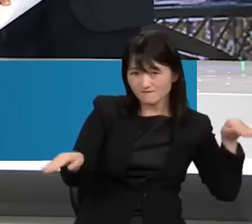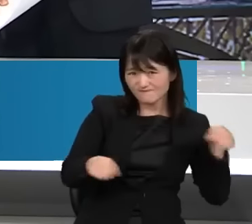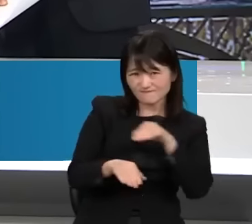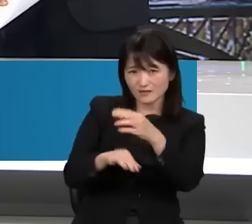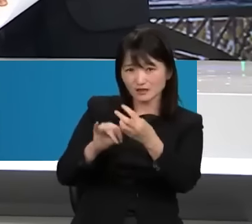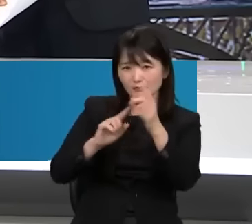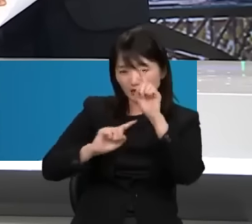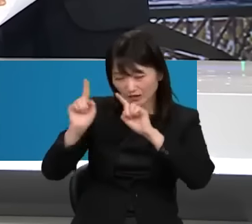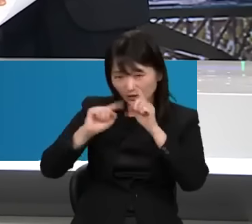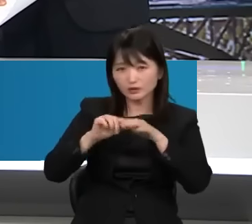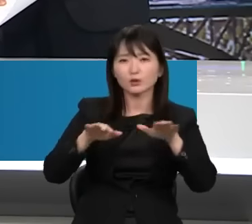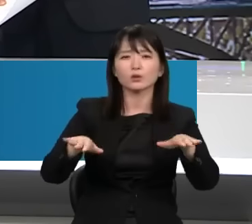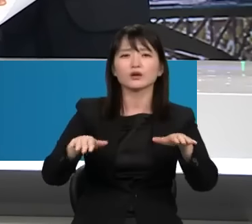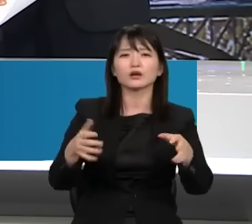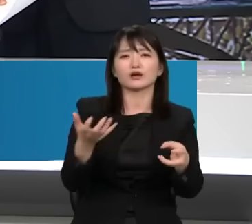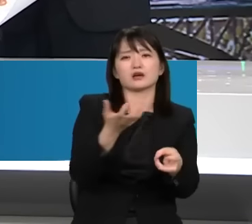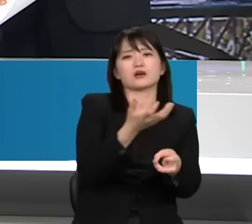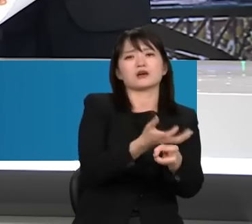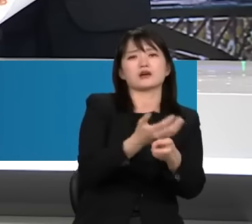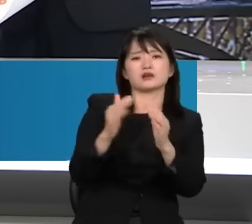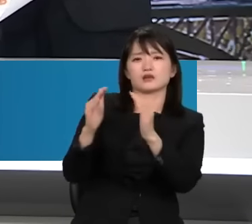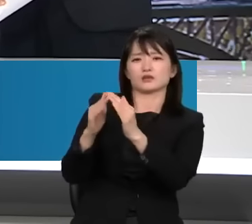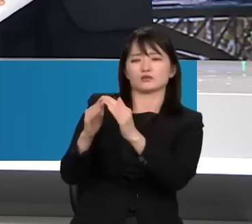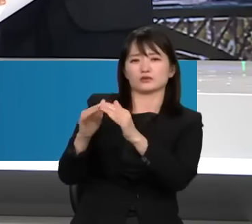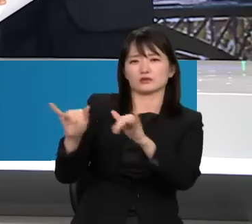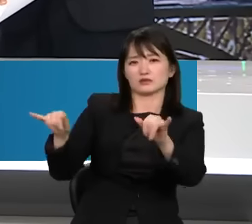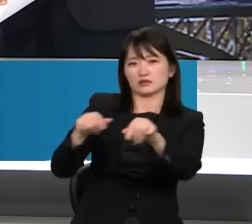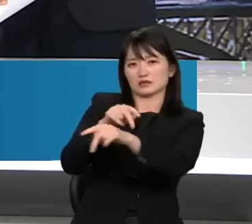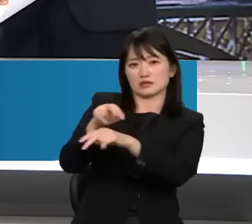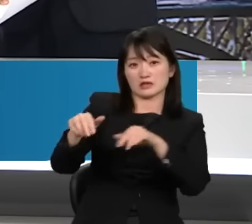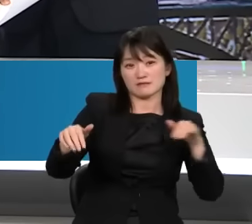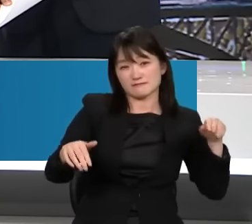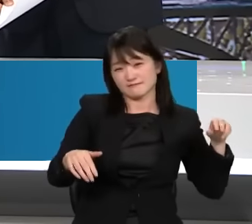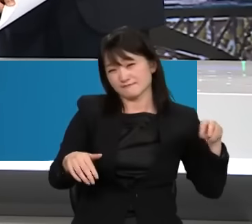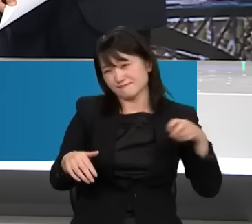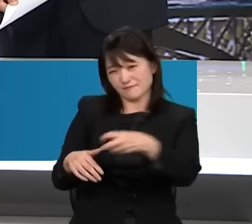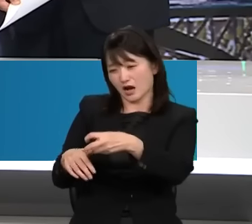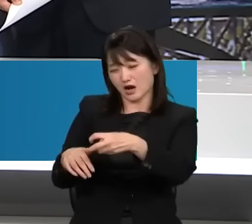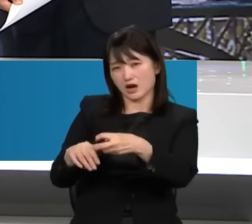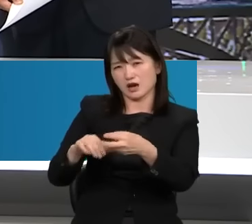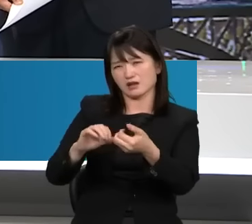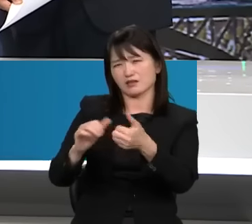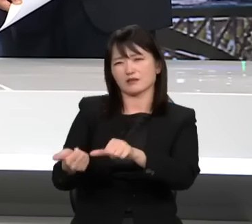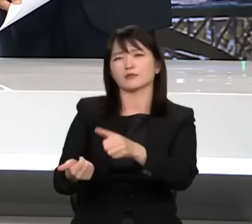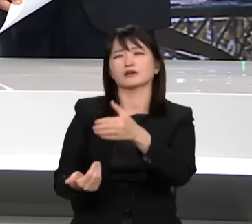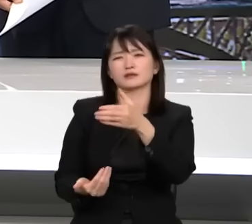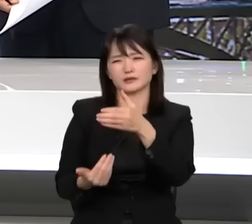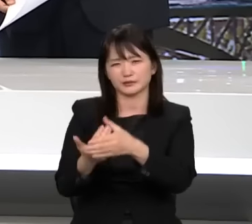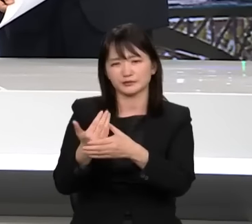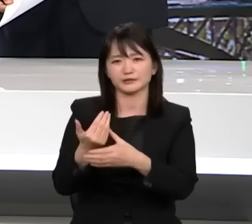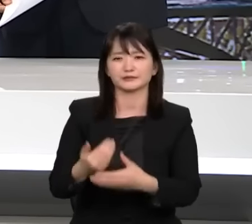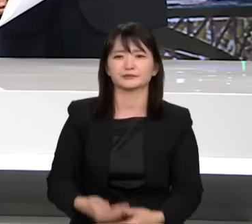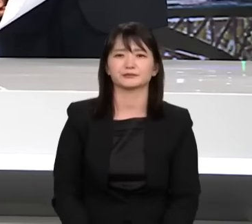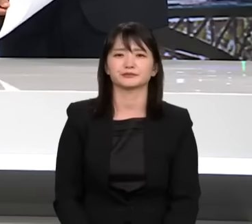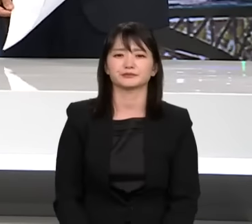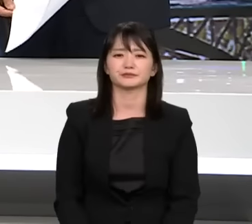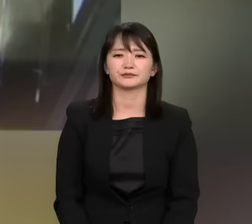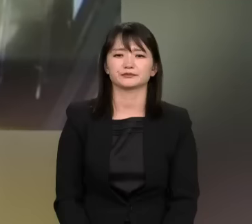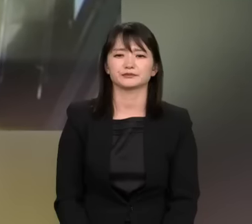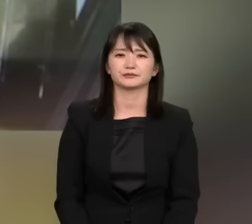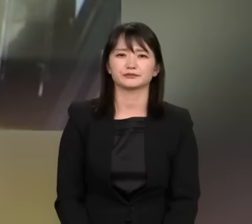3명이 다쳤고, 오늘은 화물차가 주택가 인도를 덮치면서 사망자까지 나왔습니다. 윤두열 기자가 취재했습니다.